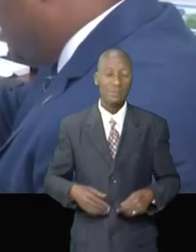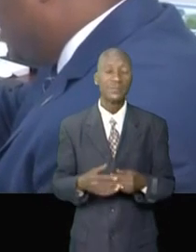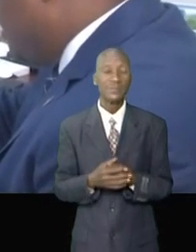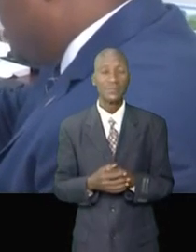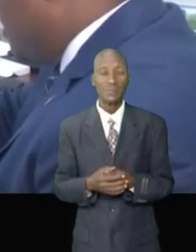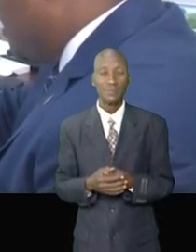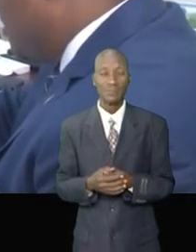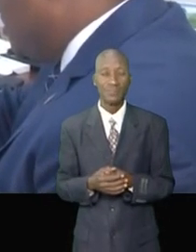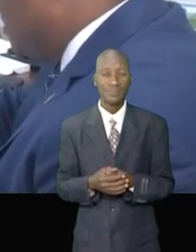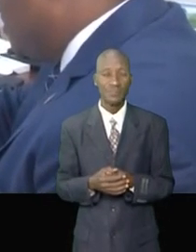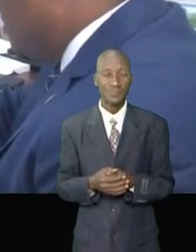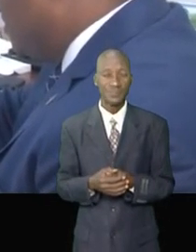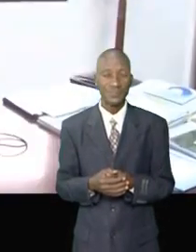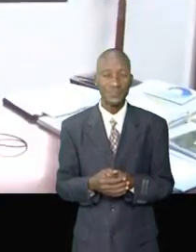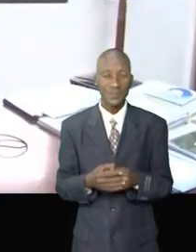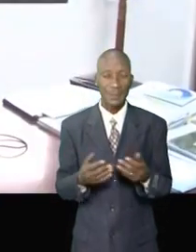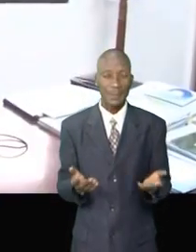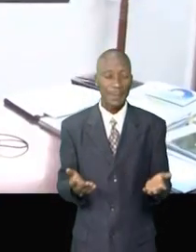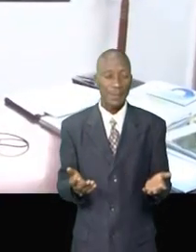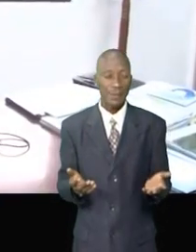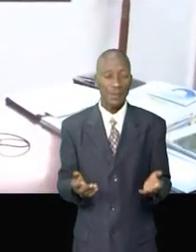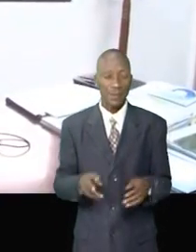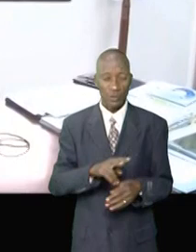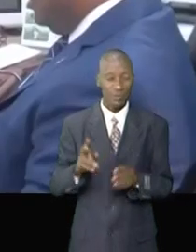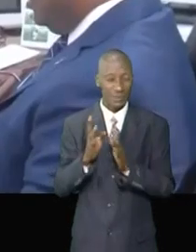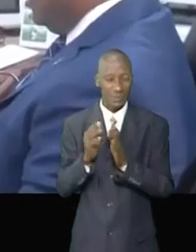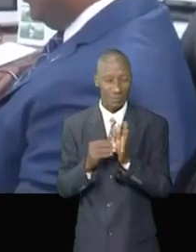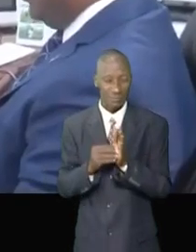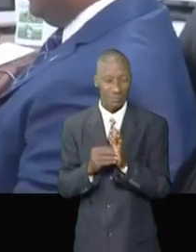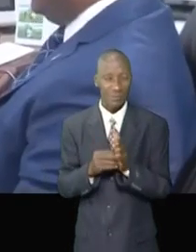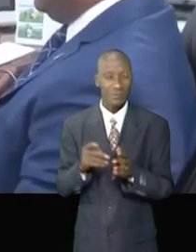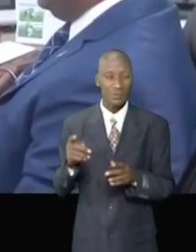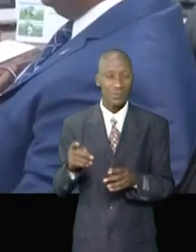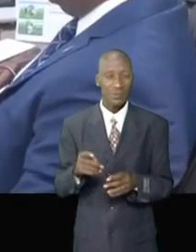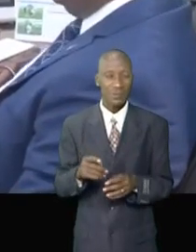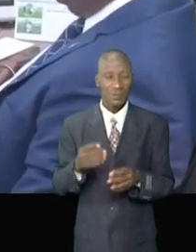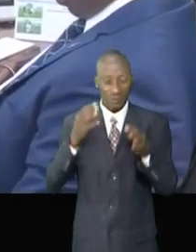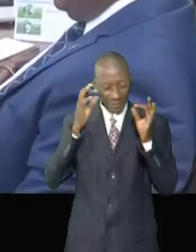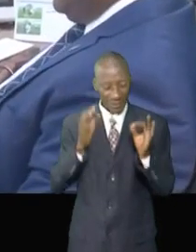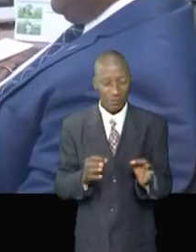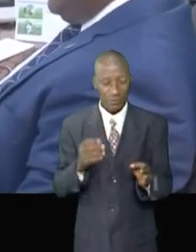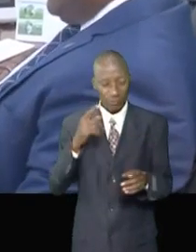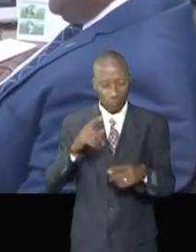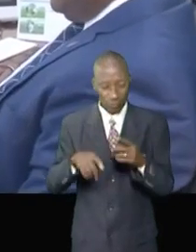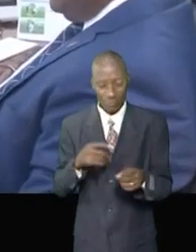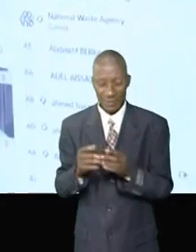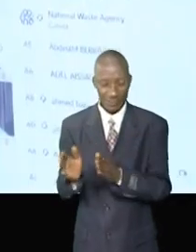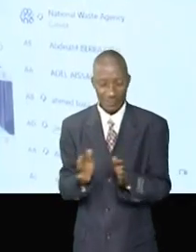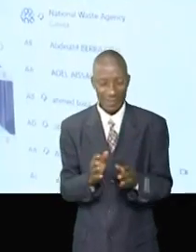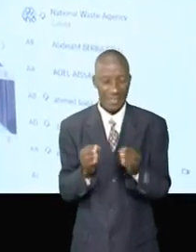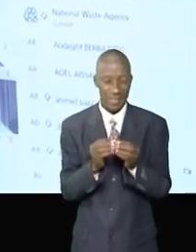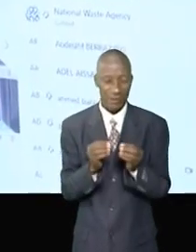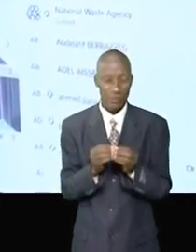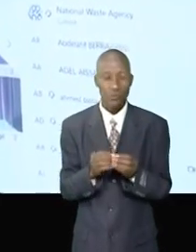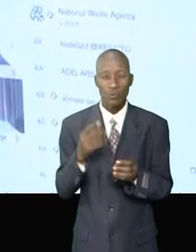République démocratique du Congo avait adopté en 2019 une décision sur les préparatifs d'un forum de haut niveau sur